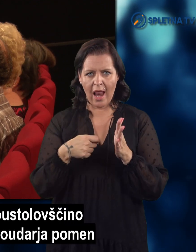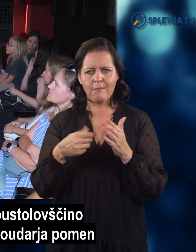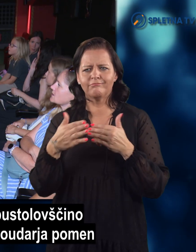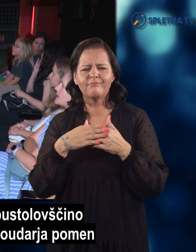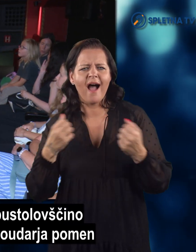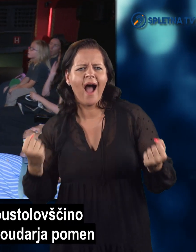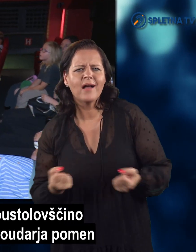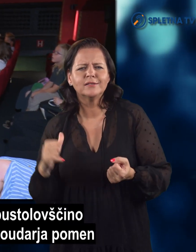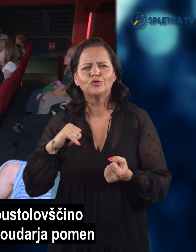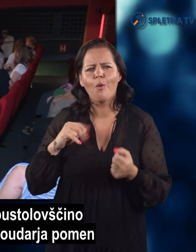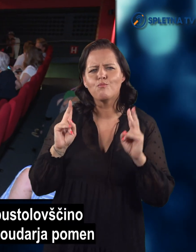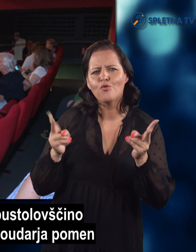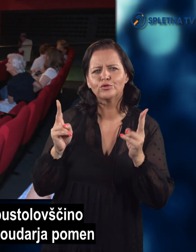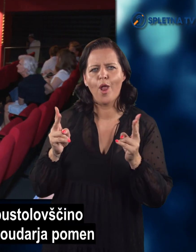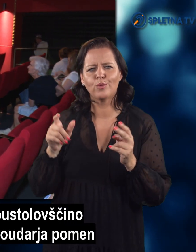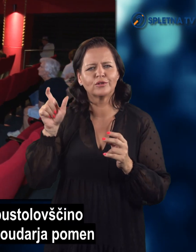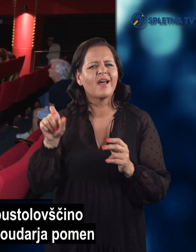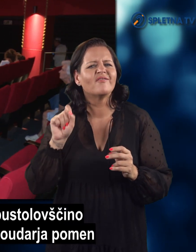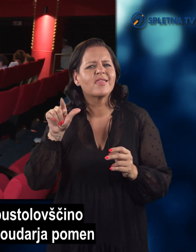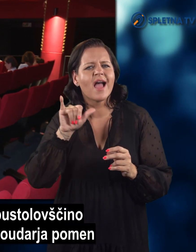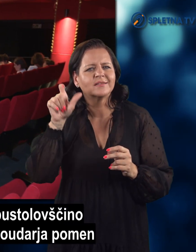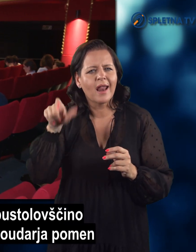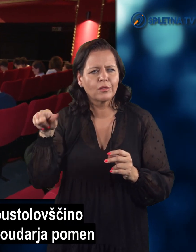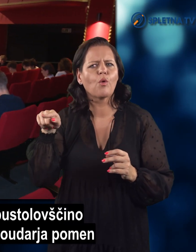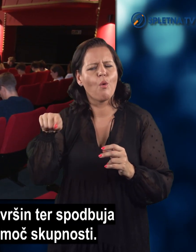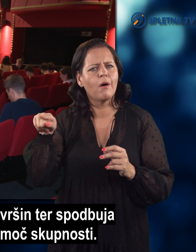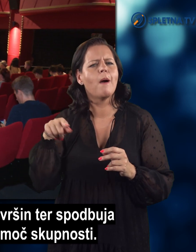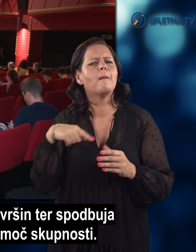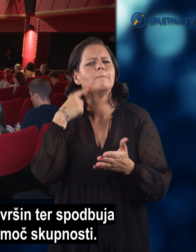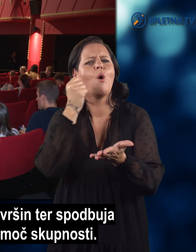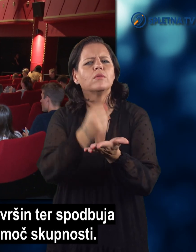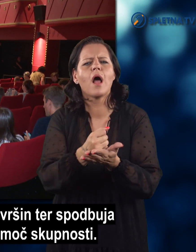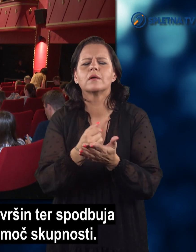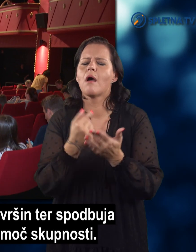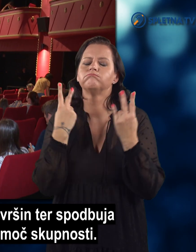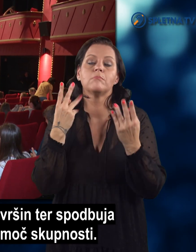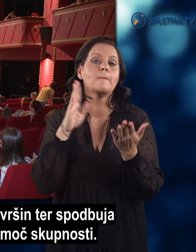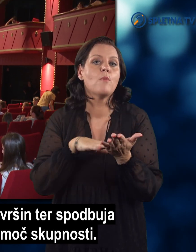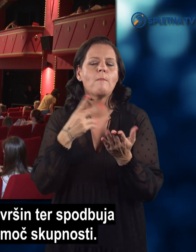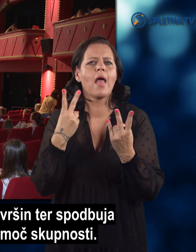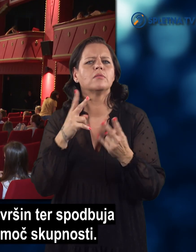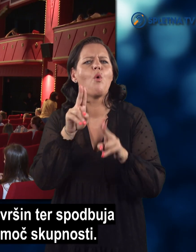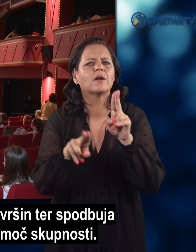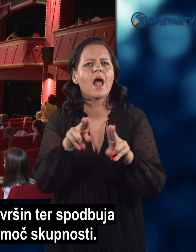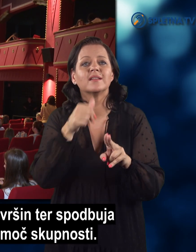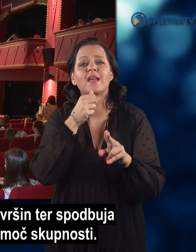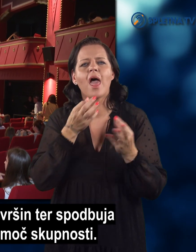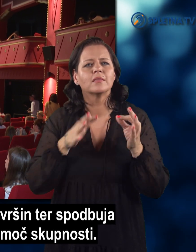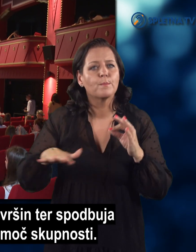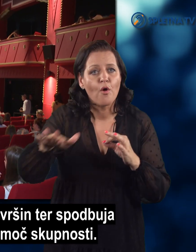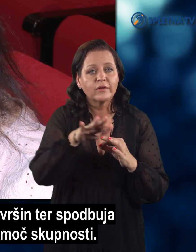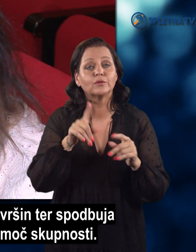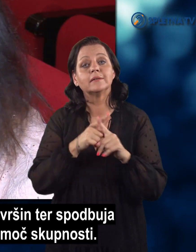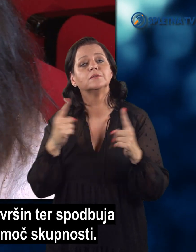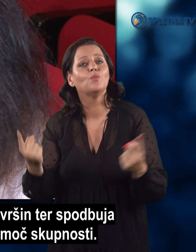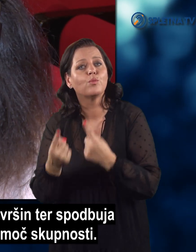Film z akcijsko pustolovščino 12-letnikov poudarja pomen ohranjanja zelenih površin ter spodbuja dejavnost